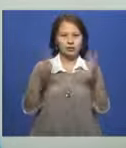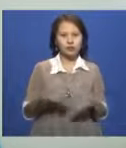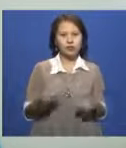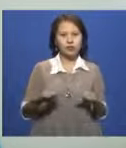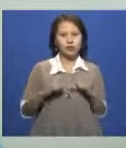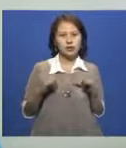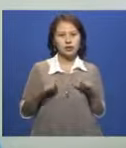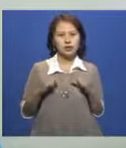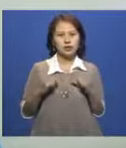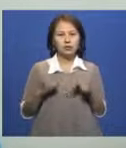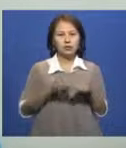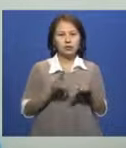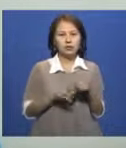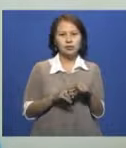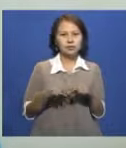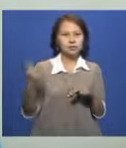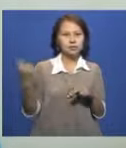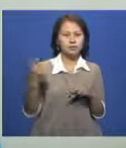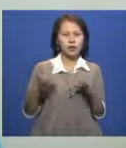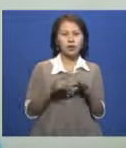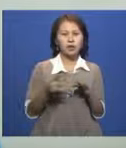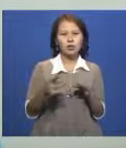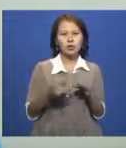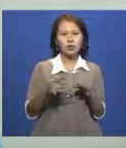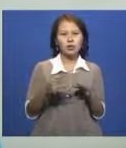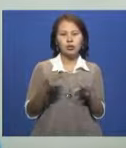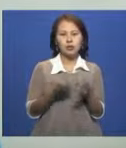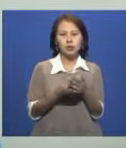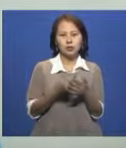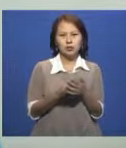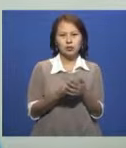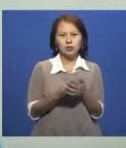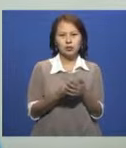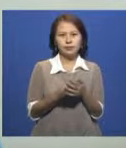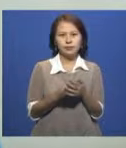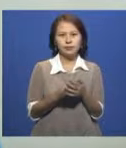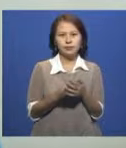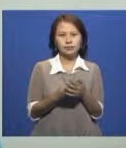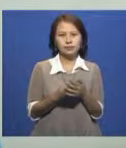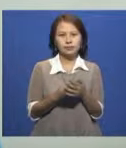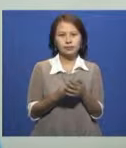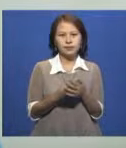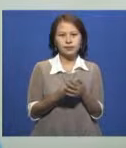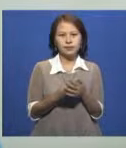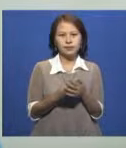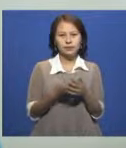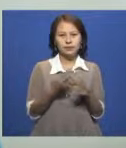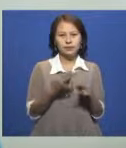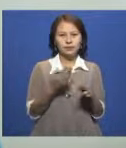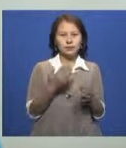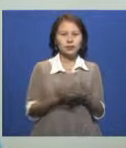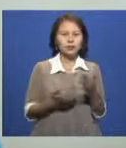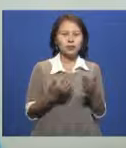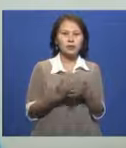жасалған. Біріншіден республикалық бюджет бойынша осы сайлауды өткізуге үгіт мәслихат